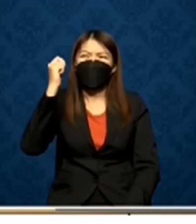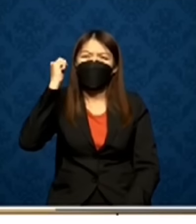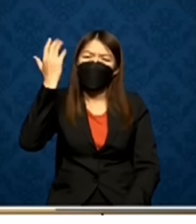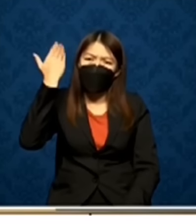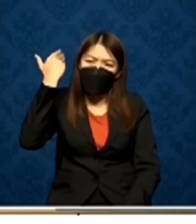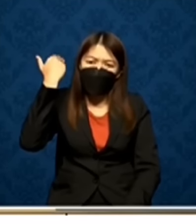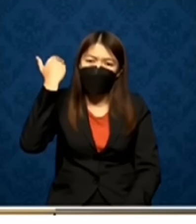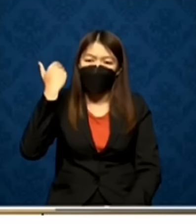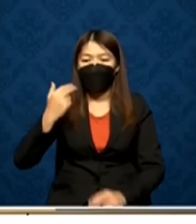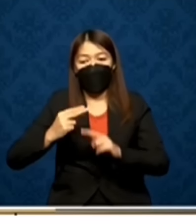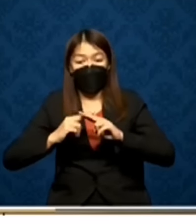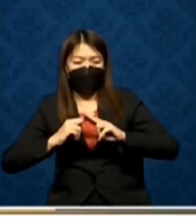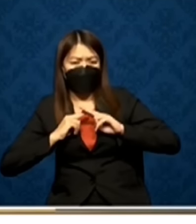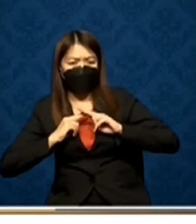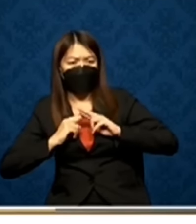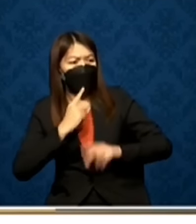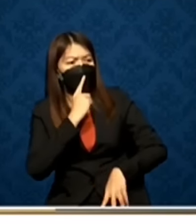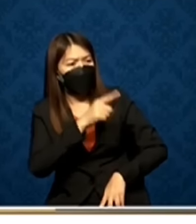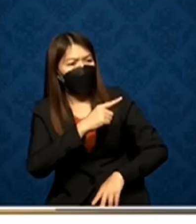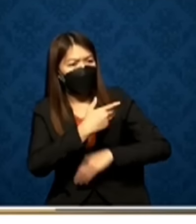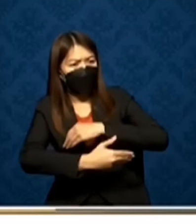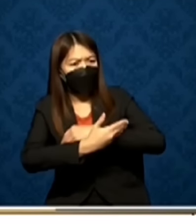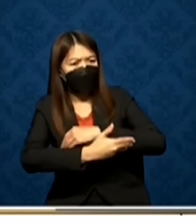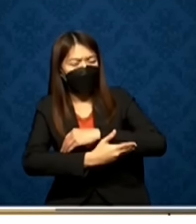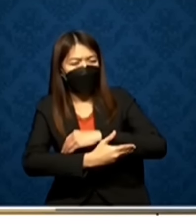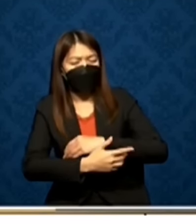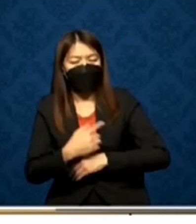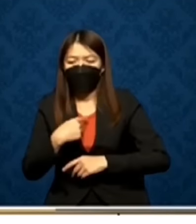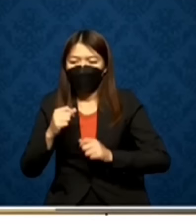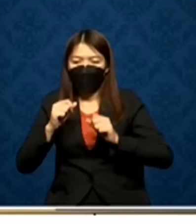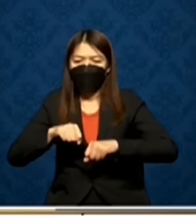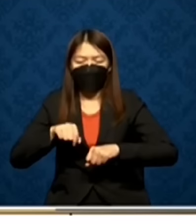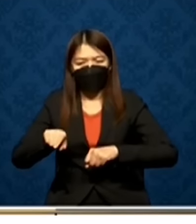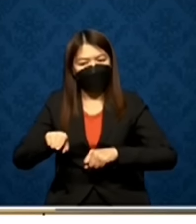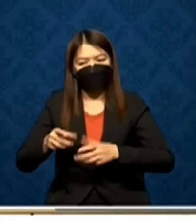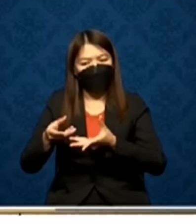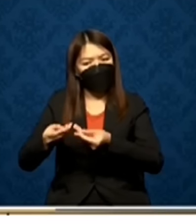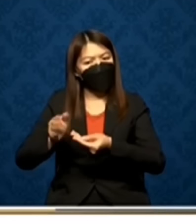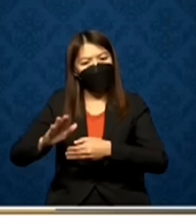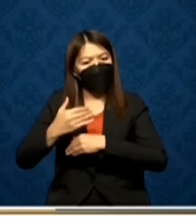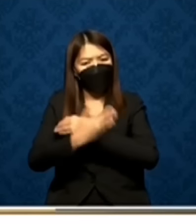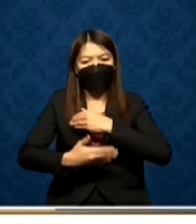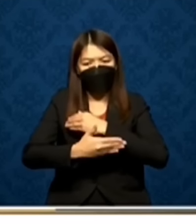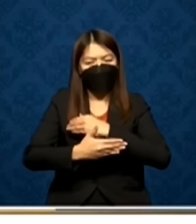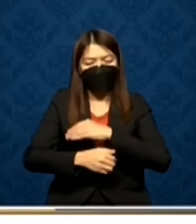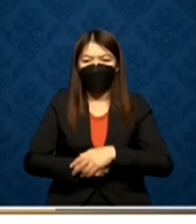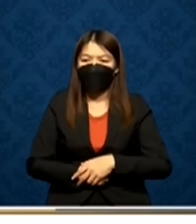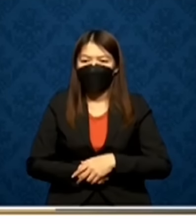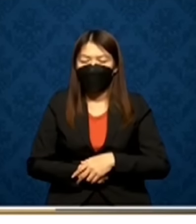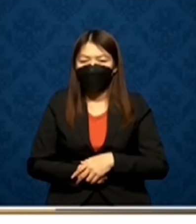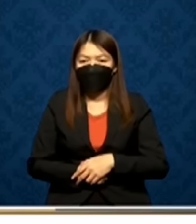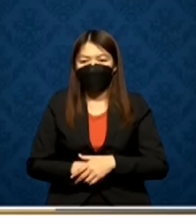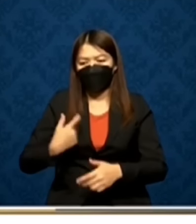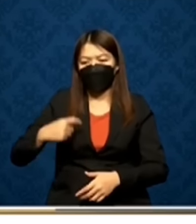ไปเป็นเรื่องเอกชนมาฟ้องการรถไฟศาลฎีกาก็พิพากษาว่าที่ดินเป็นที่ของรถไฟสองคำพิพากษาศ